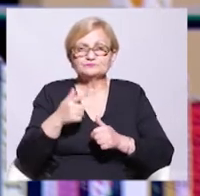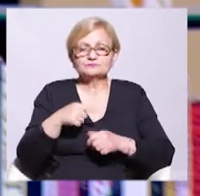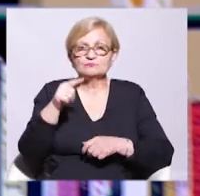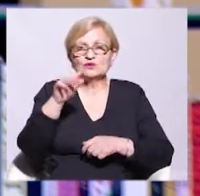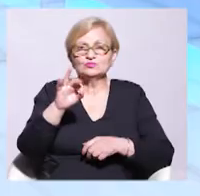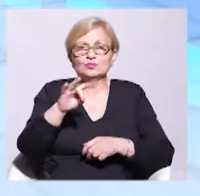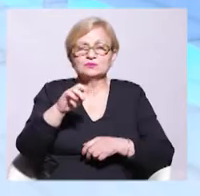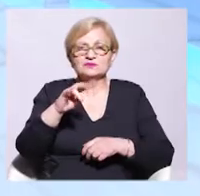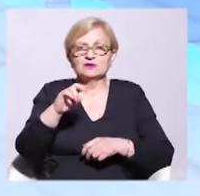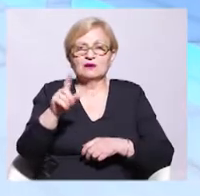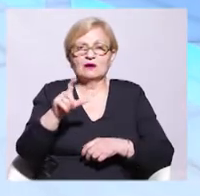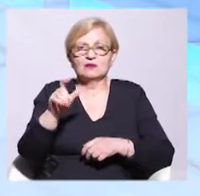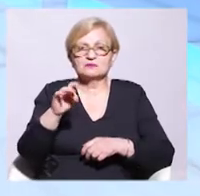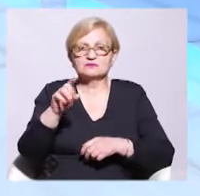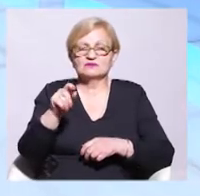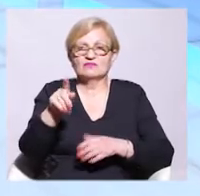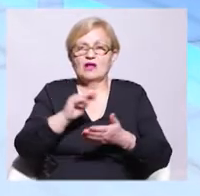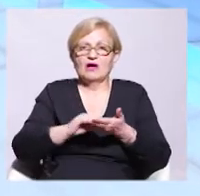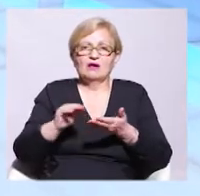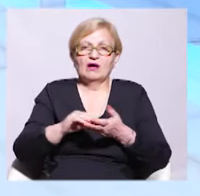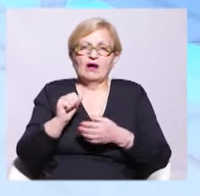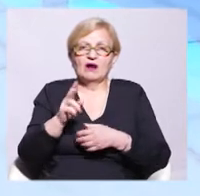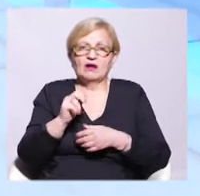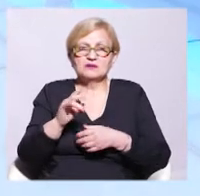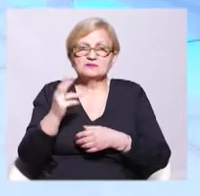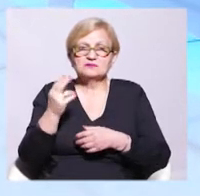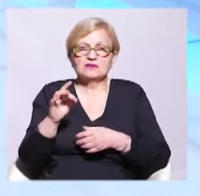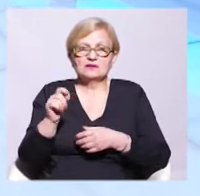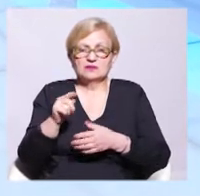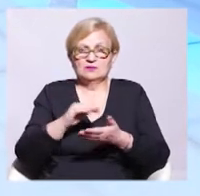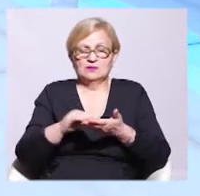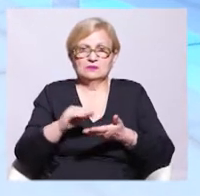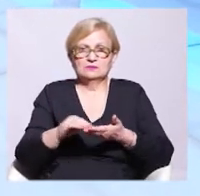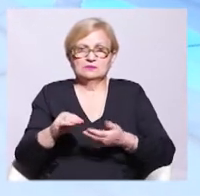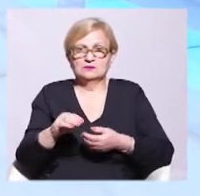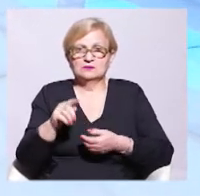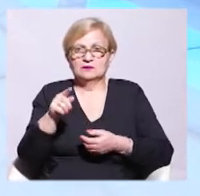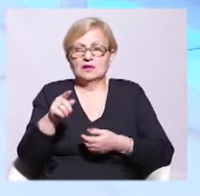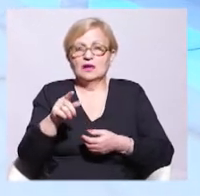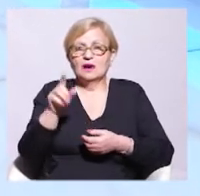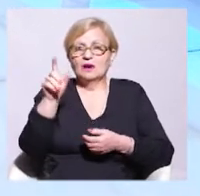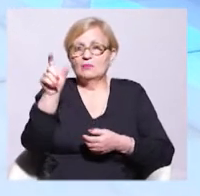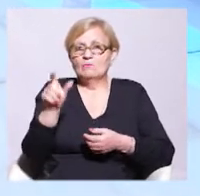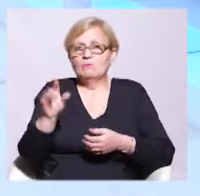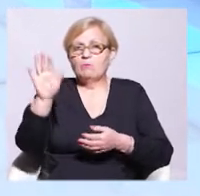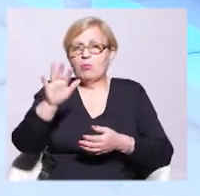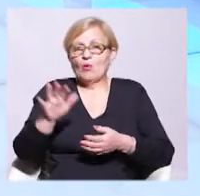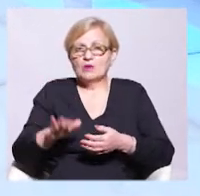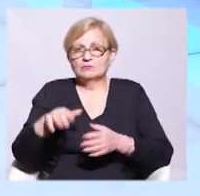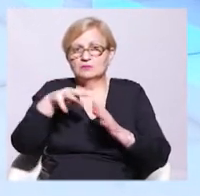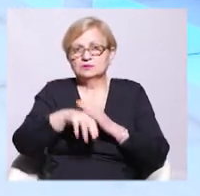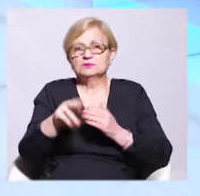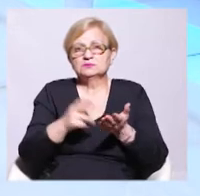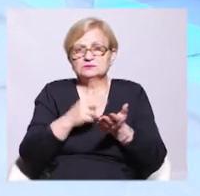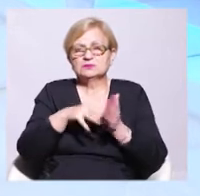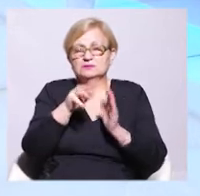ერისთავი ჰქვია. მისი ავტორი აკაკი წერეთელი გახლავთ. ეს პოემა თქვენ